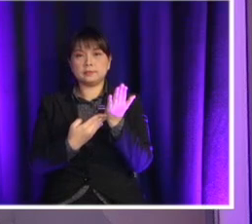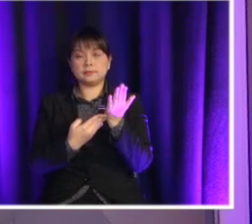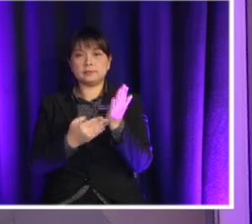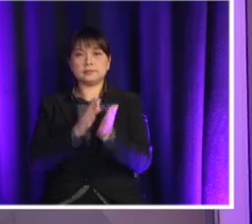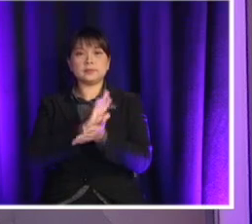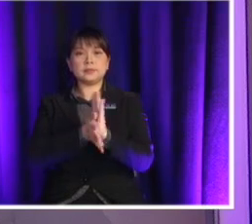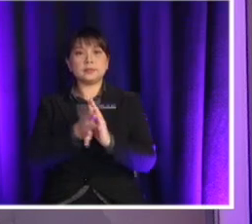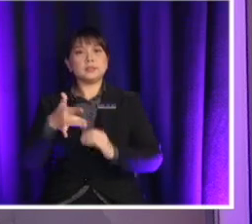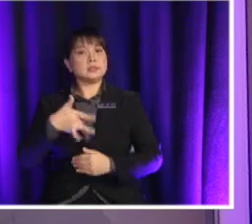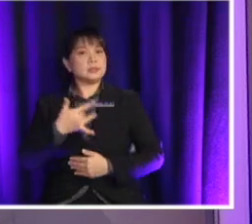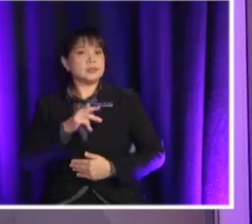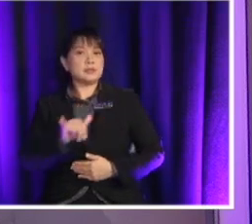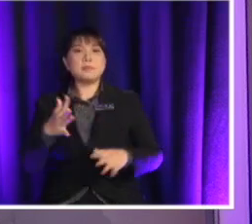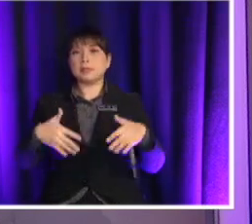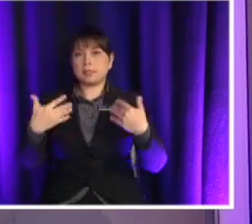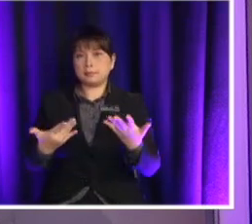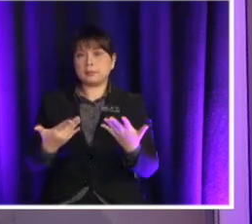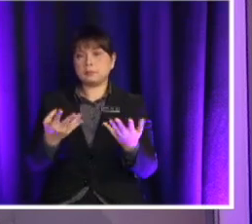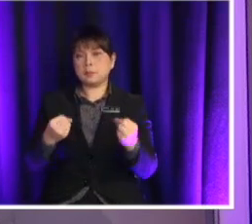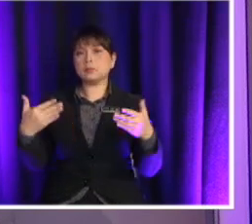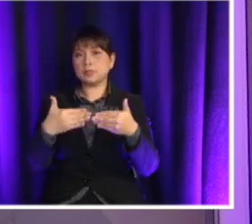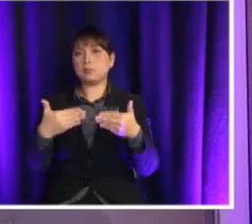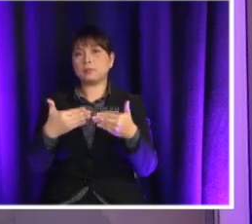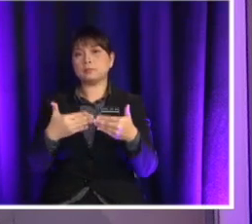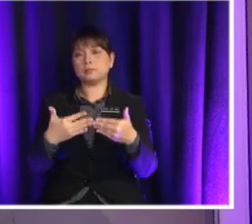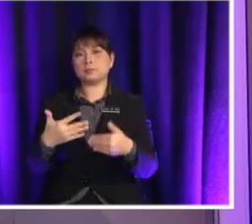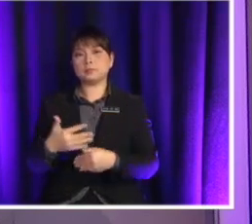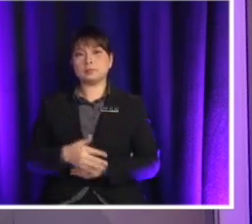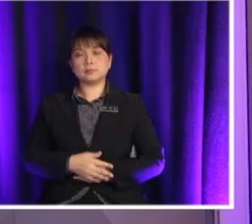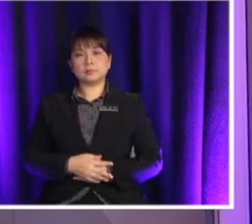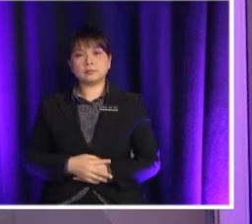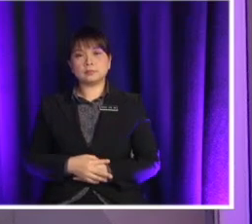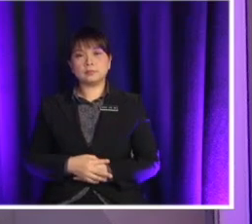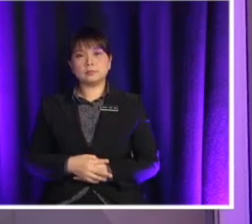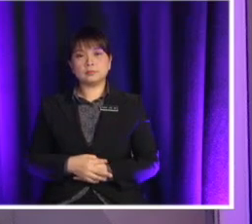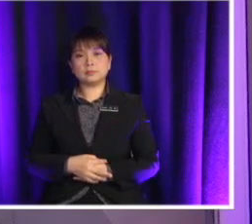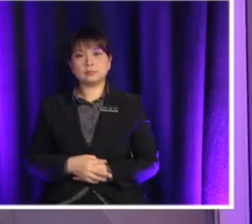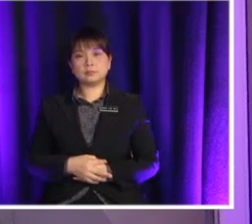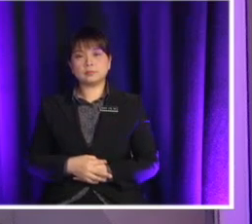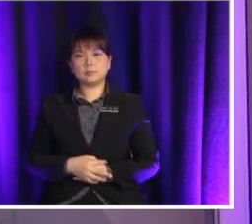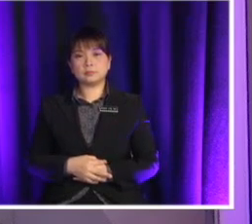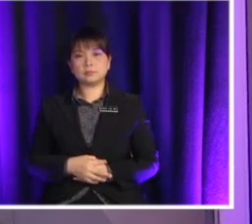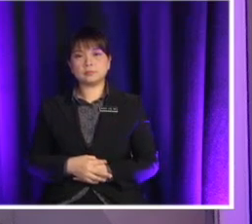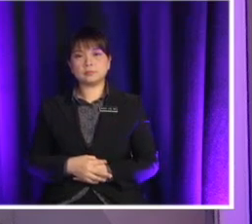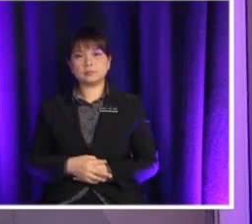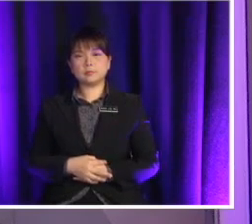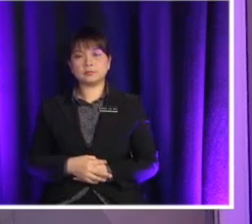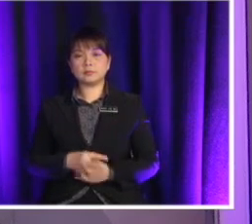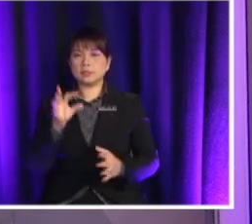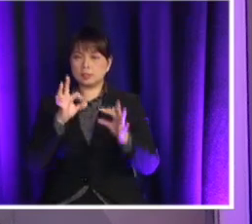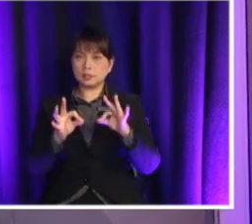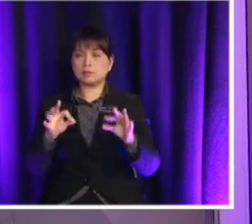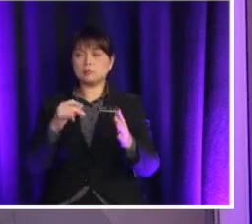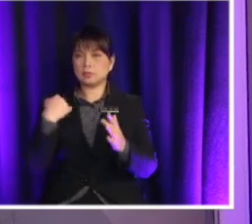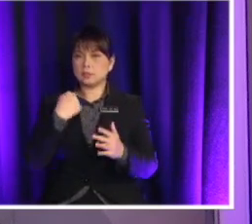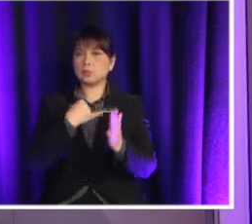agak-agaknya bagaimana nak sambung LDR tu Aiman? Okey, kalau kita buat, kita lukis LDR tu di sini.